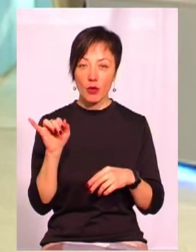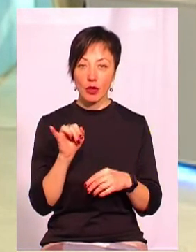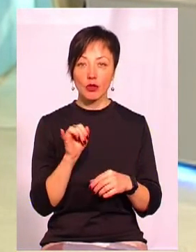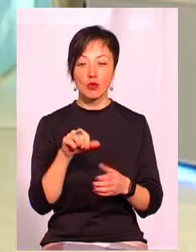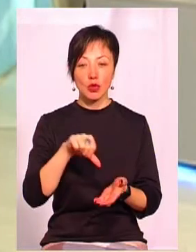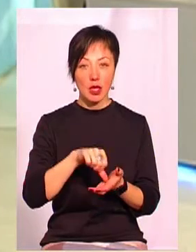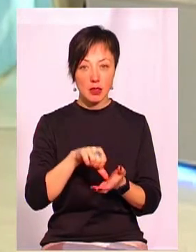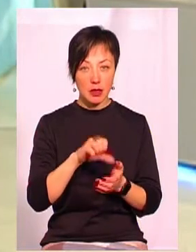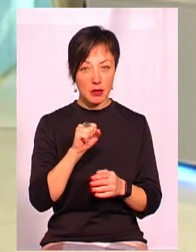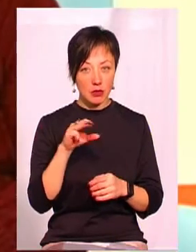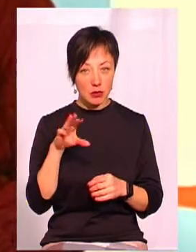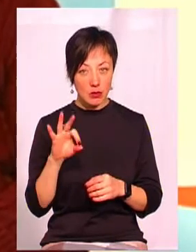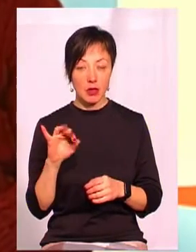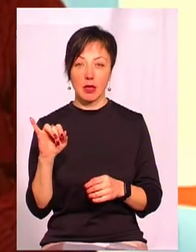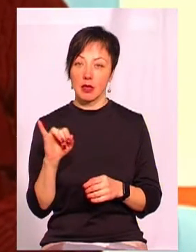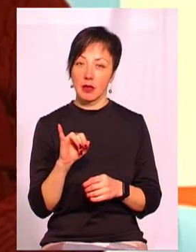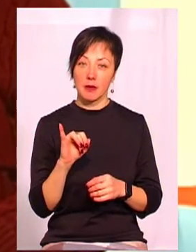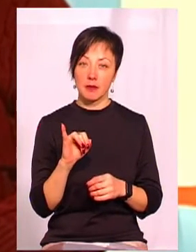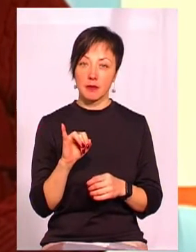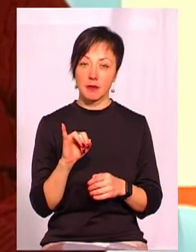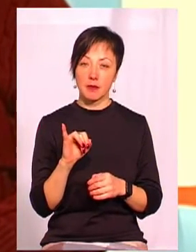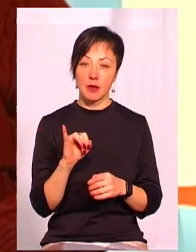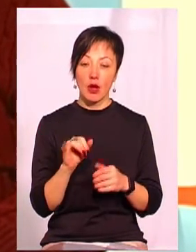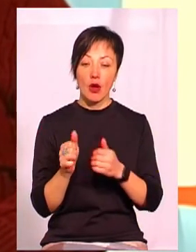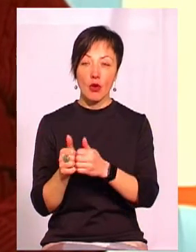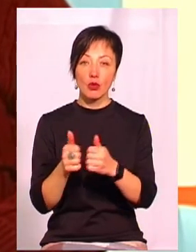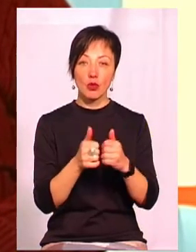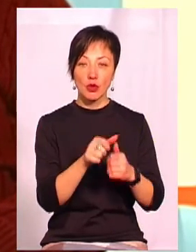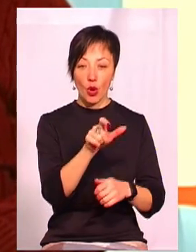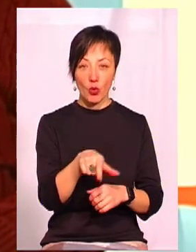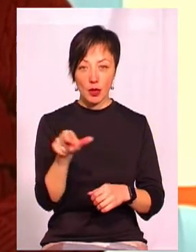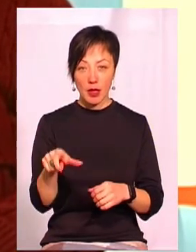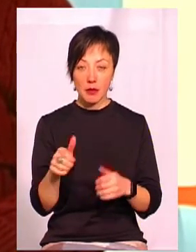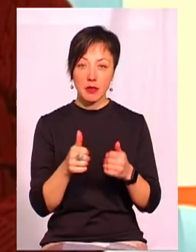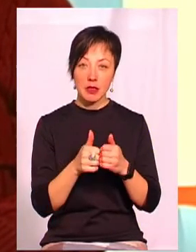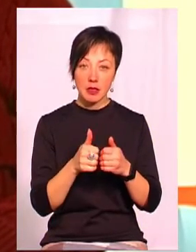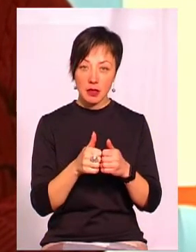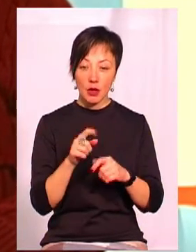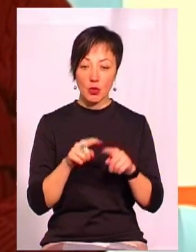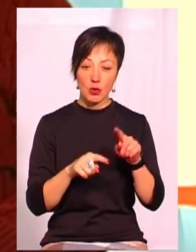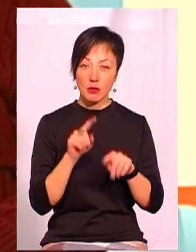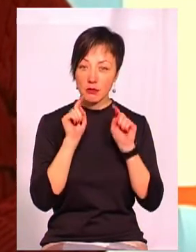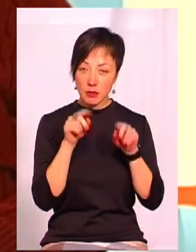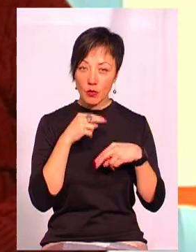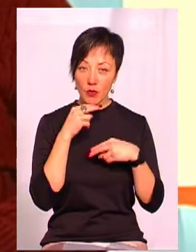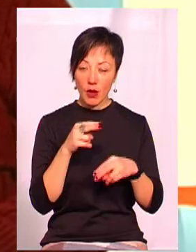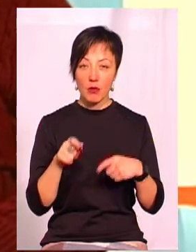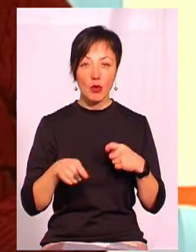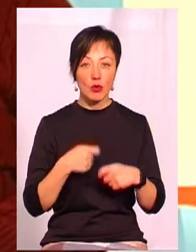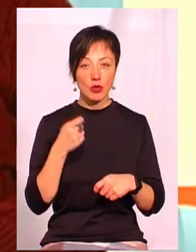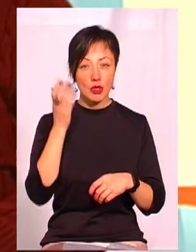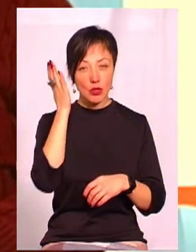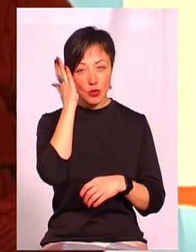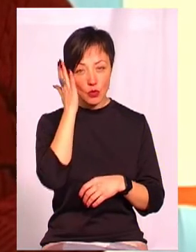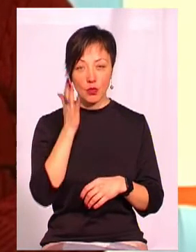безпосередньо учасникам антитерористичної операції, і оточуючих людей, тобто близькі, мають звертати на це увагу. Тобто ті порушення